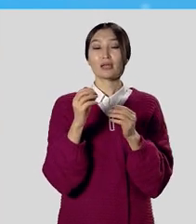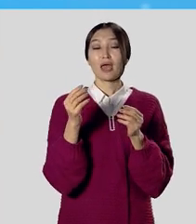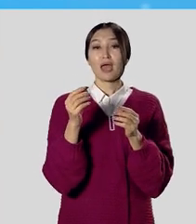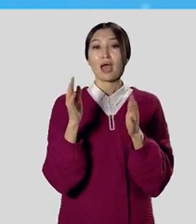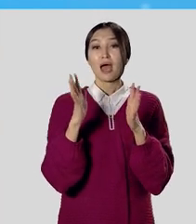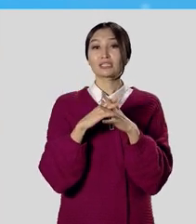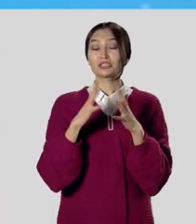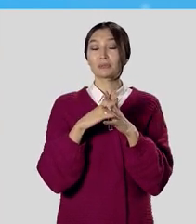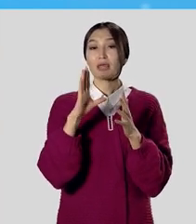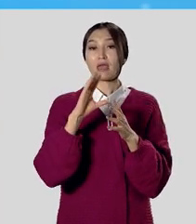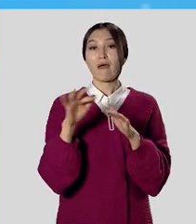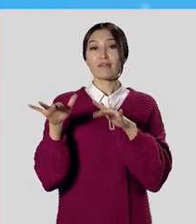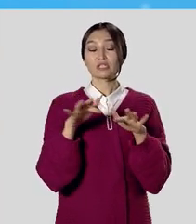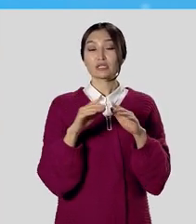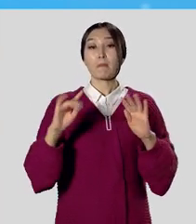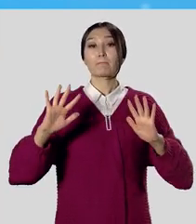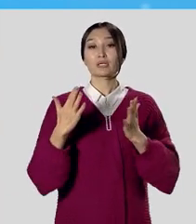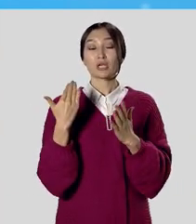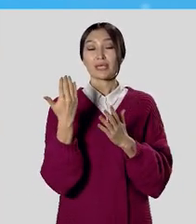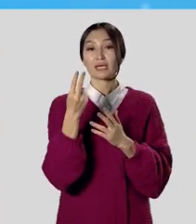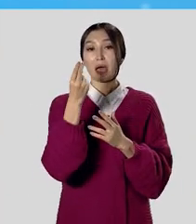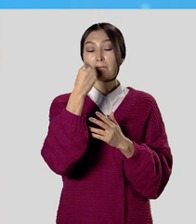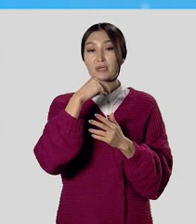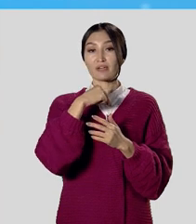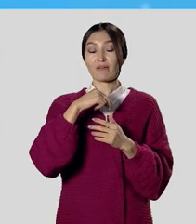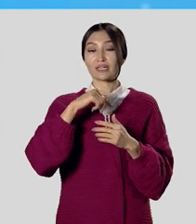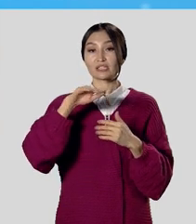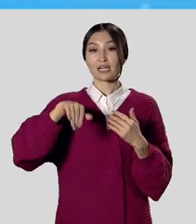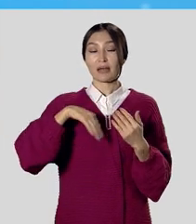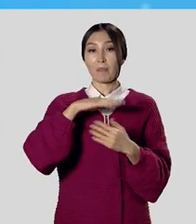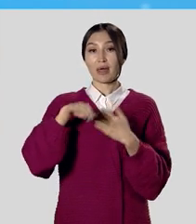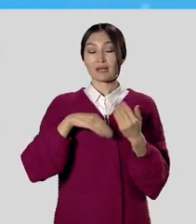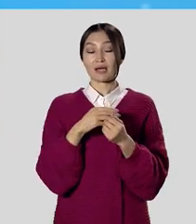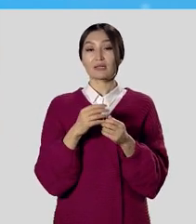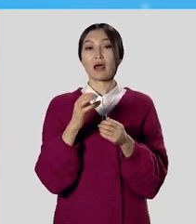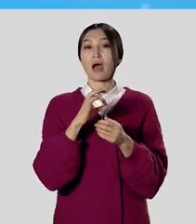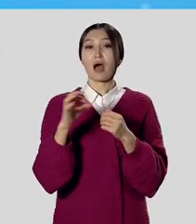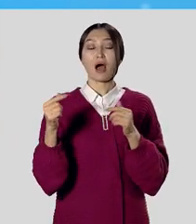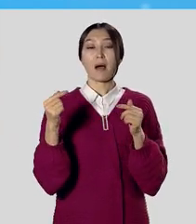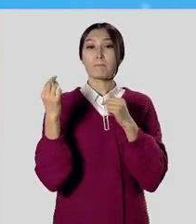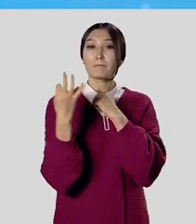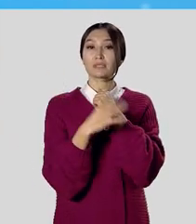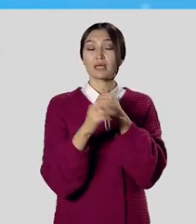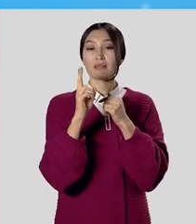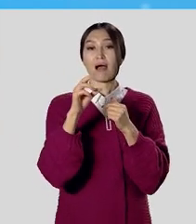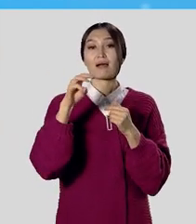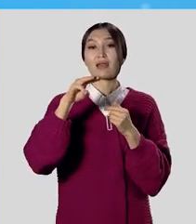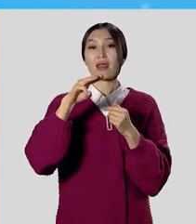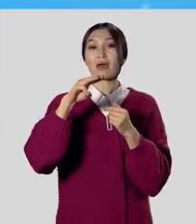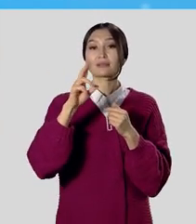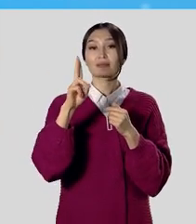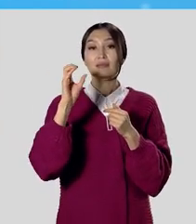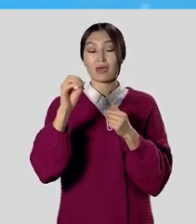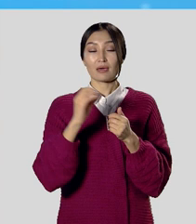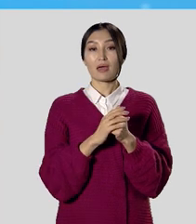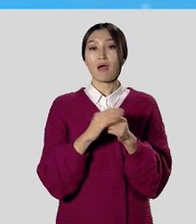расщепление веществ происходит в их пищеварительном тракте, а окончательное – на клеточном уровне.